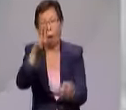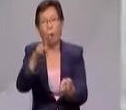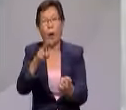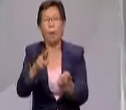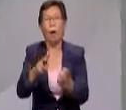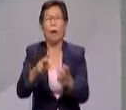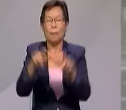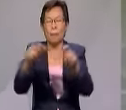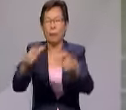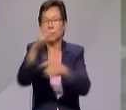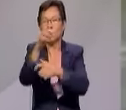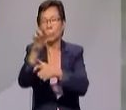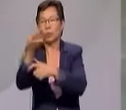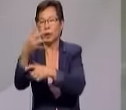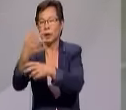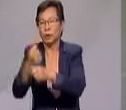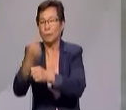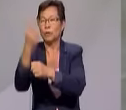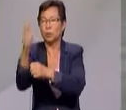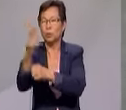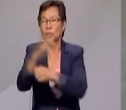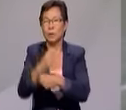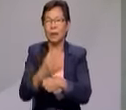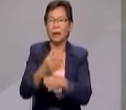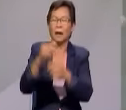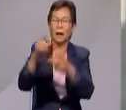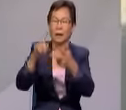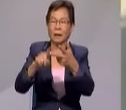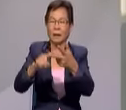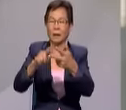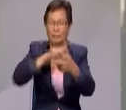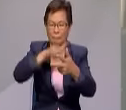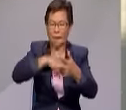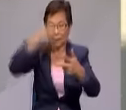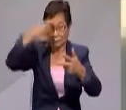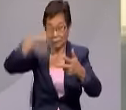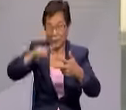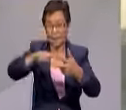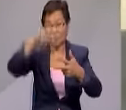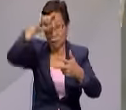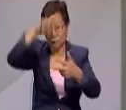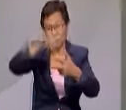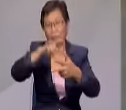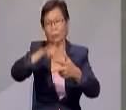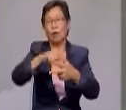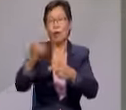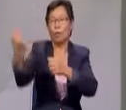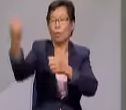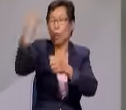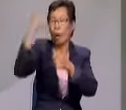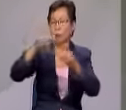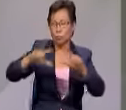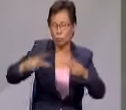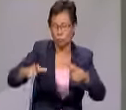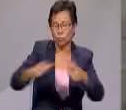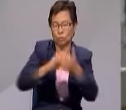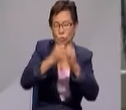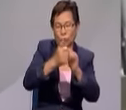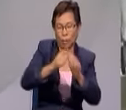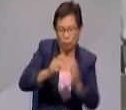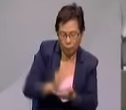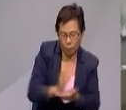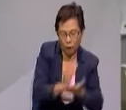pasukan Turki yang meraih pingat perak dan juga gangsa milik pasukan Thailand selaku antara kuasa besar sukan pelayaran di Asia